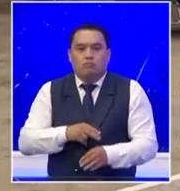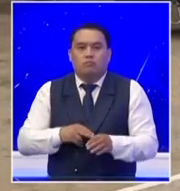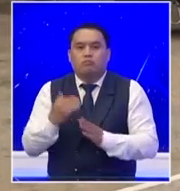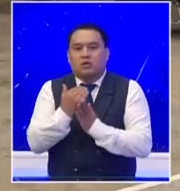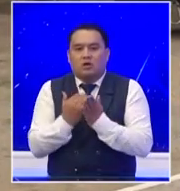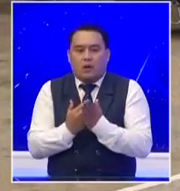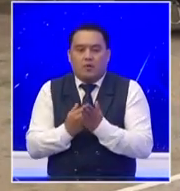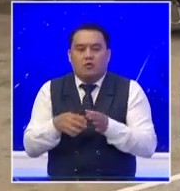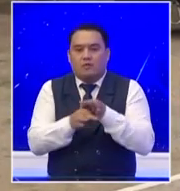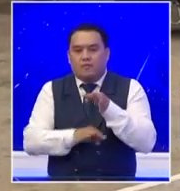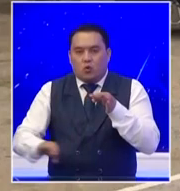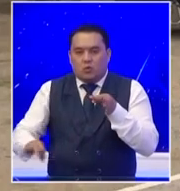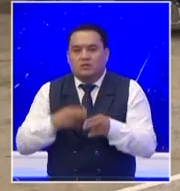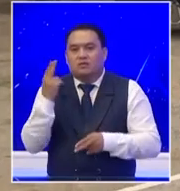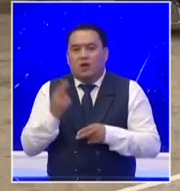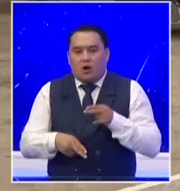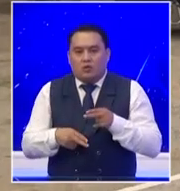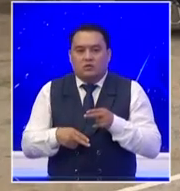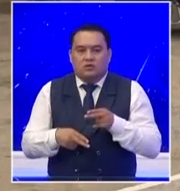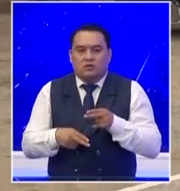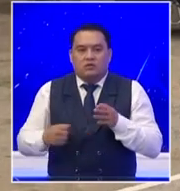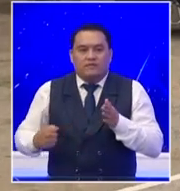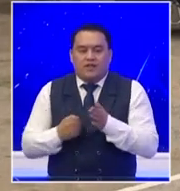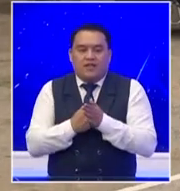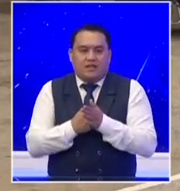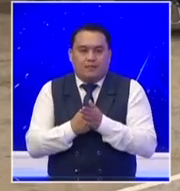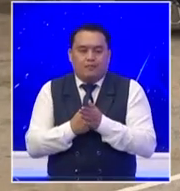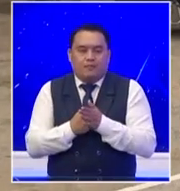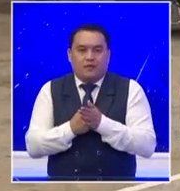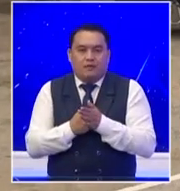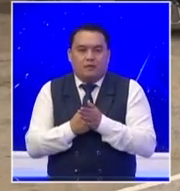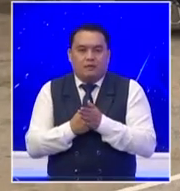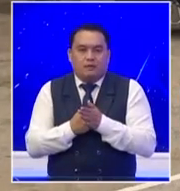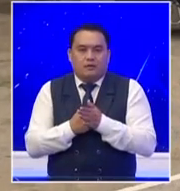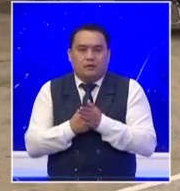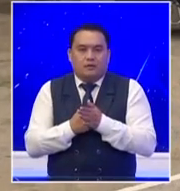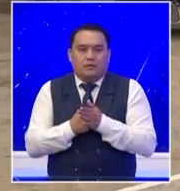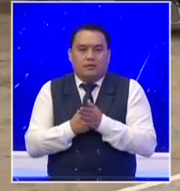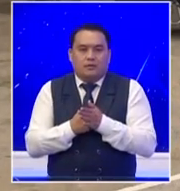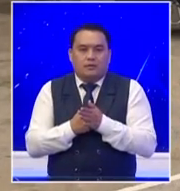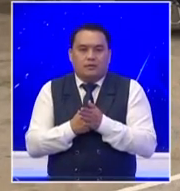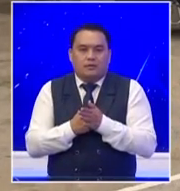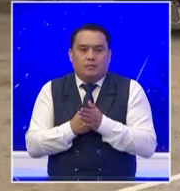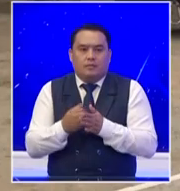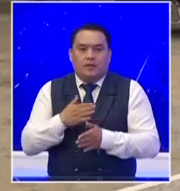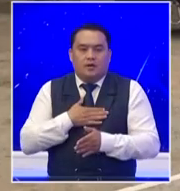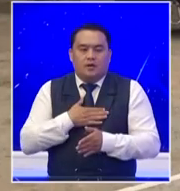прокладке газопровода высокого и среднего давления. Уже бросили